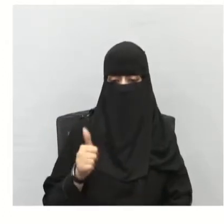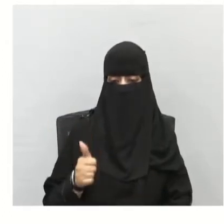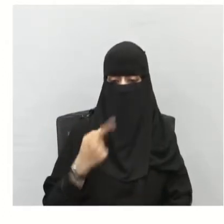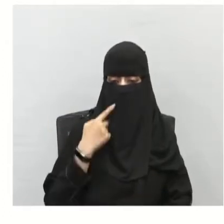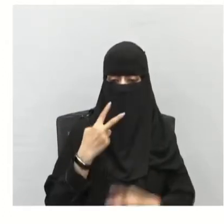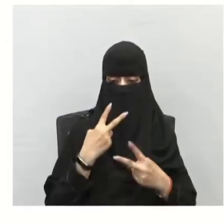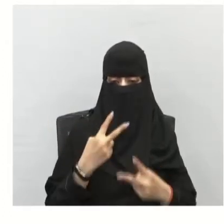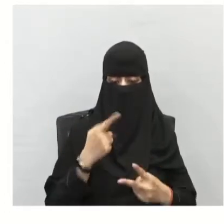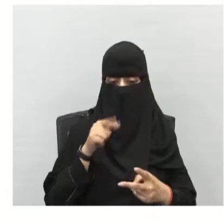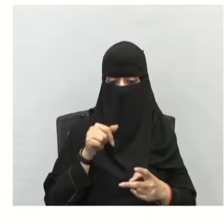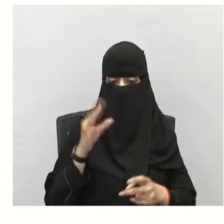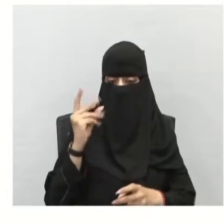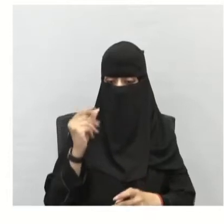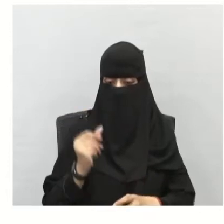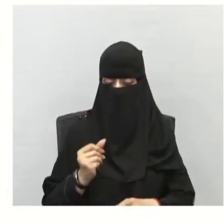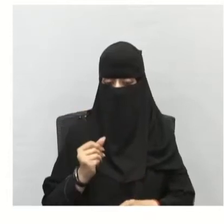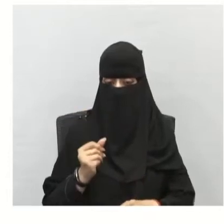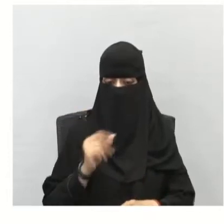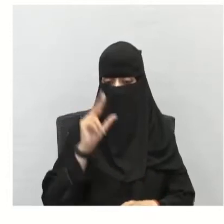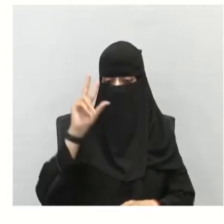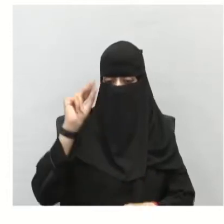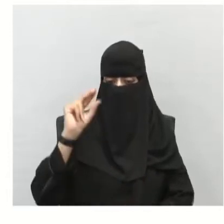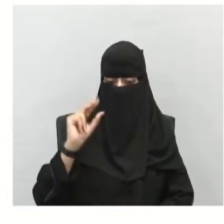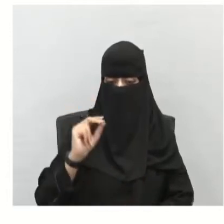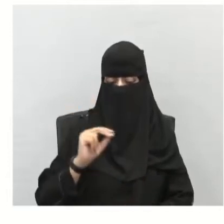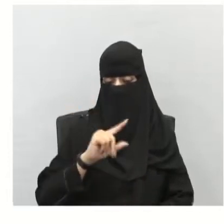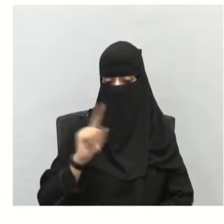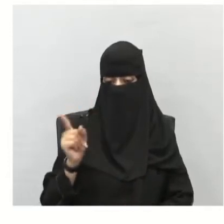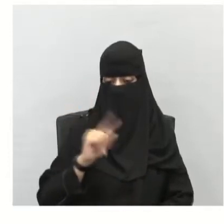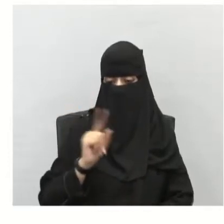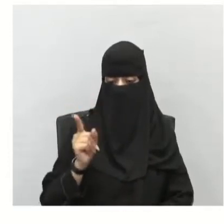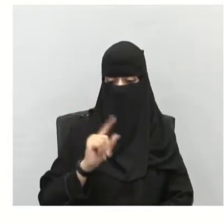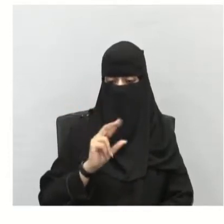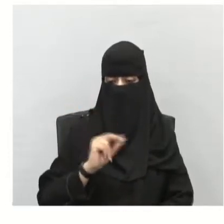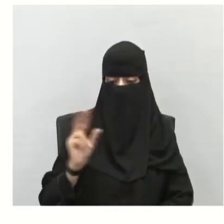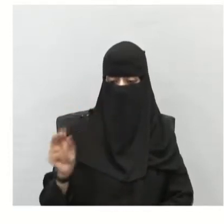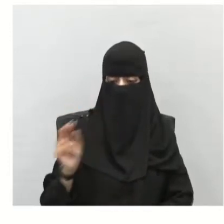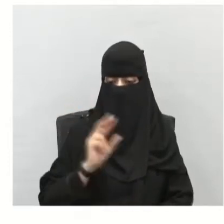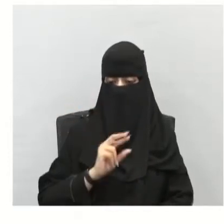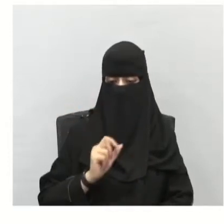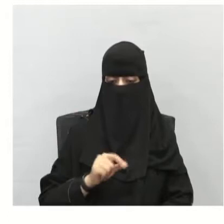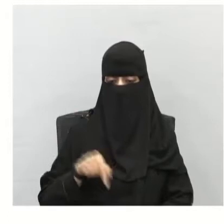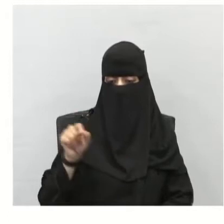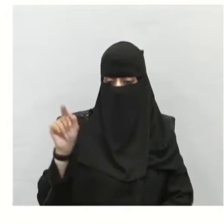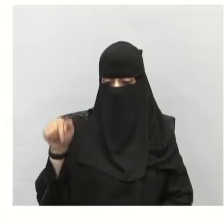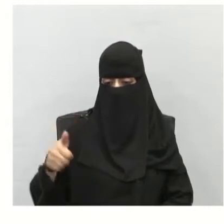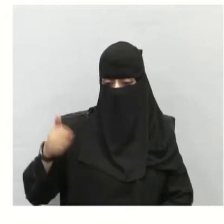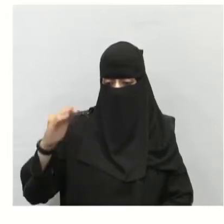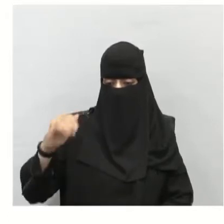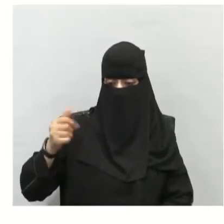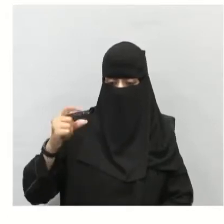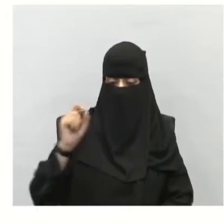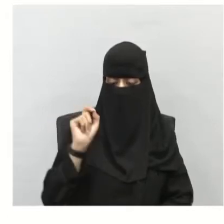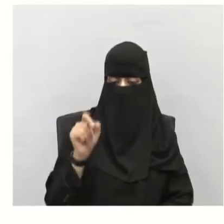لاحظوا معي هنا، هنا العدد نفسه راح يظل العدد نفسه هنا، وفي الأحاد 0. إذن